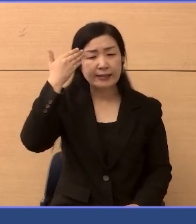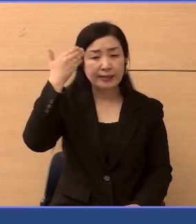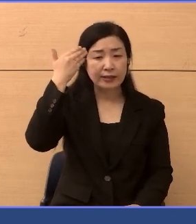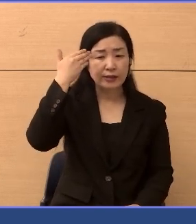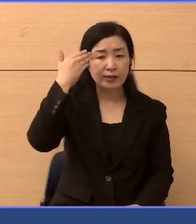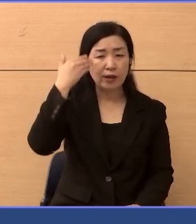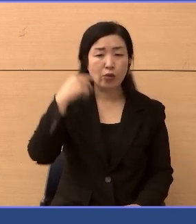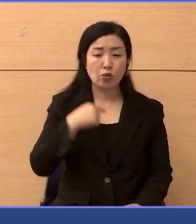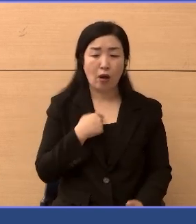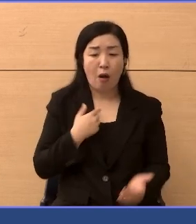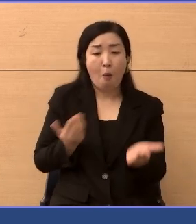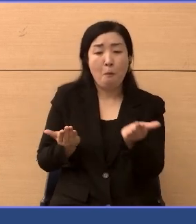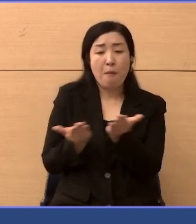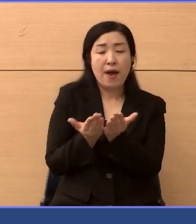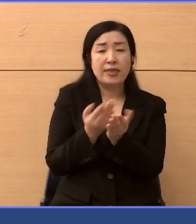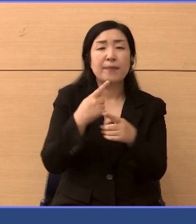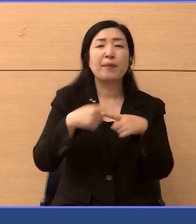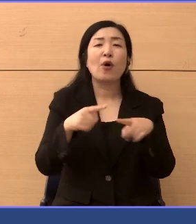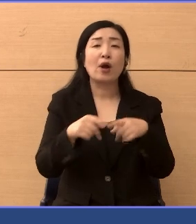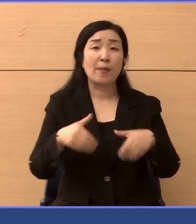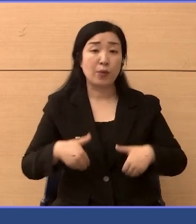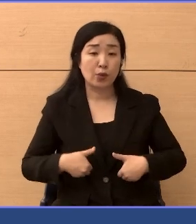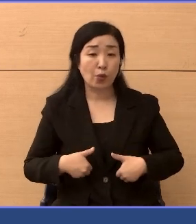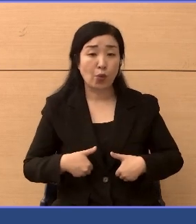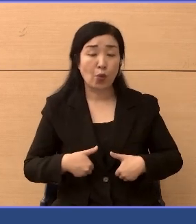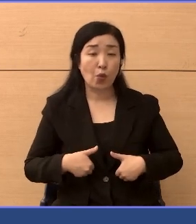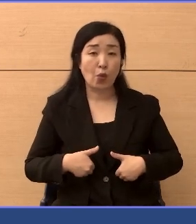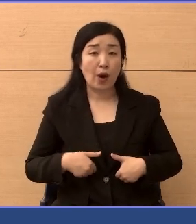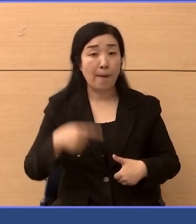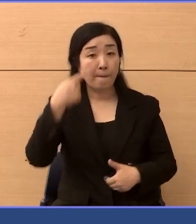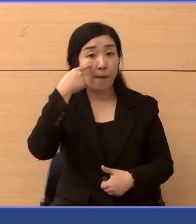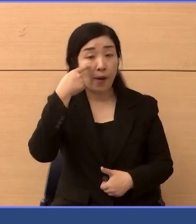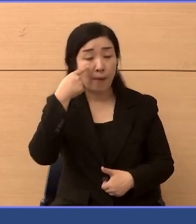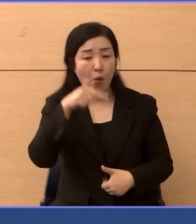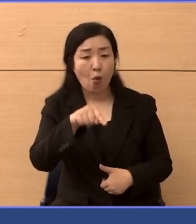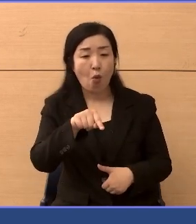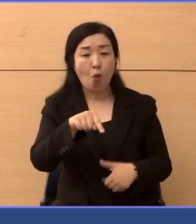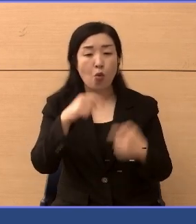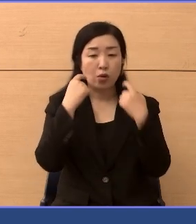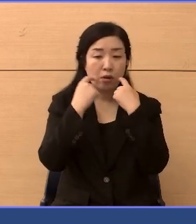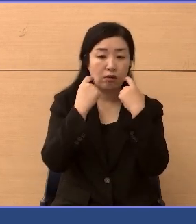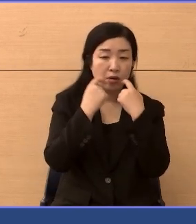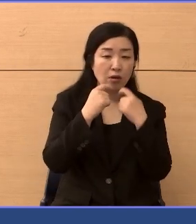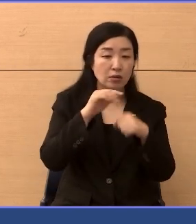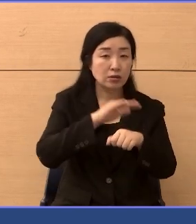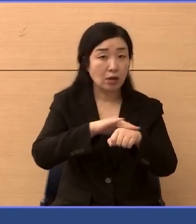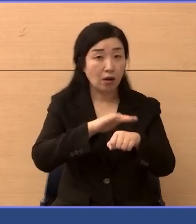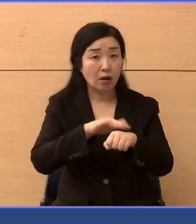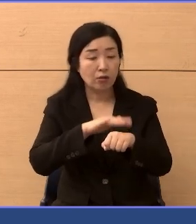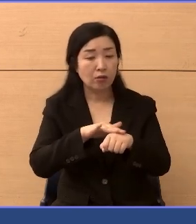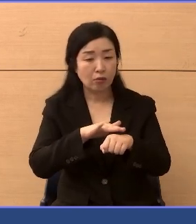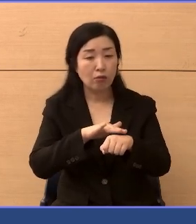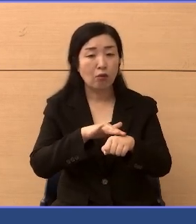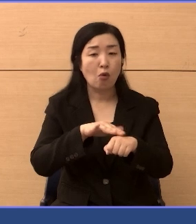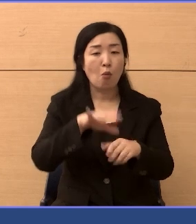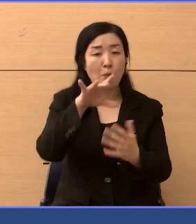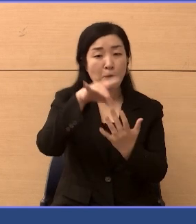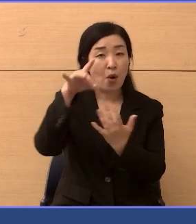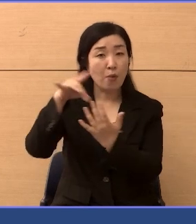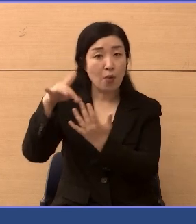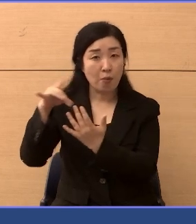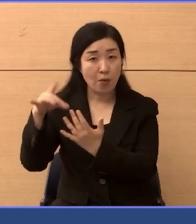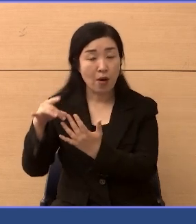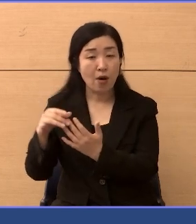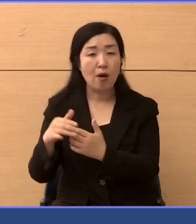of 평가입니다. work that the 이 individual 테스트를 will 통해서 be good 이 at. 개인이 뭘 잘할 And 수 slowly we 있는지를 need to be 파악하는 데 moving 도움이 될 people 수가 into a